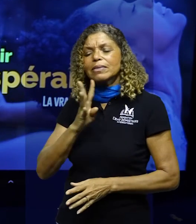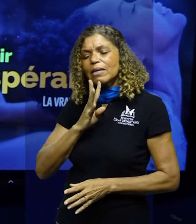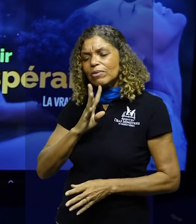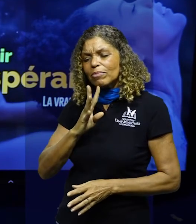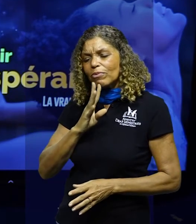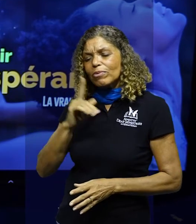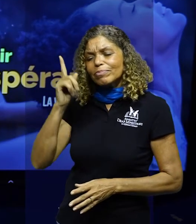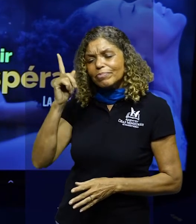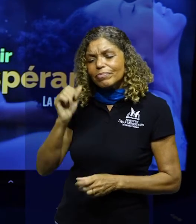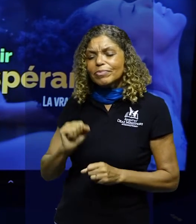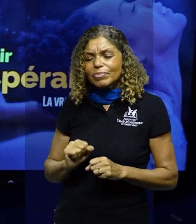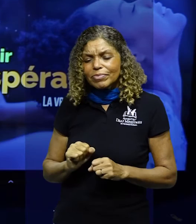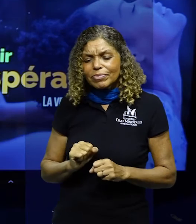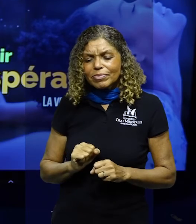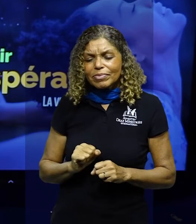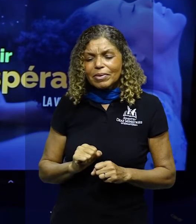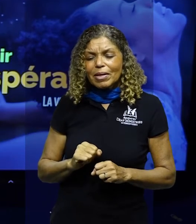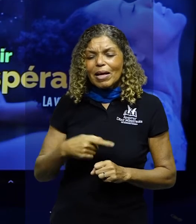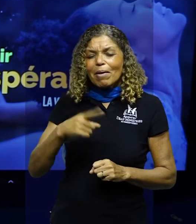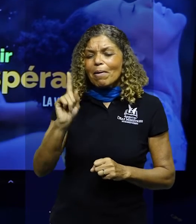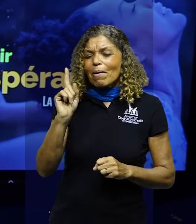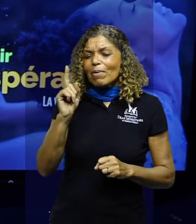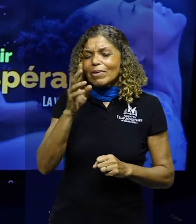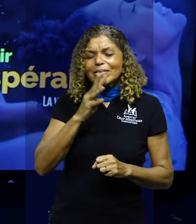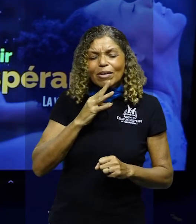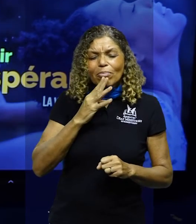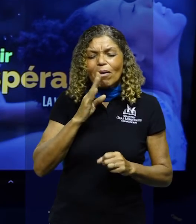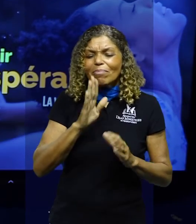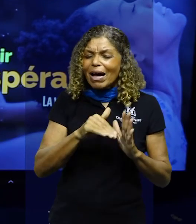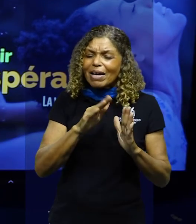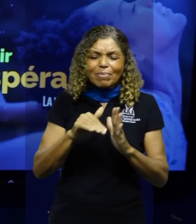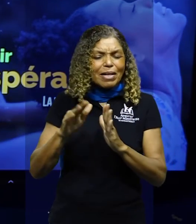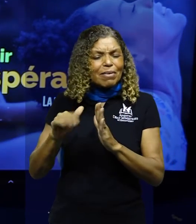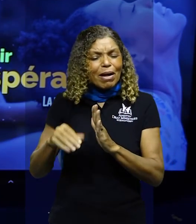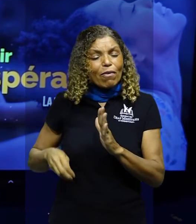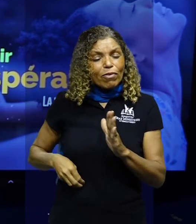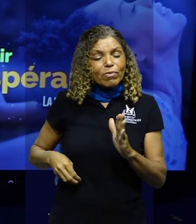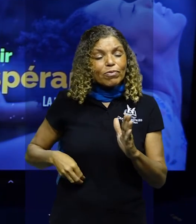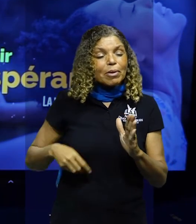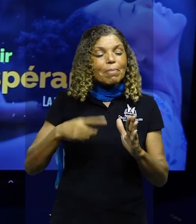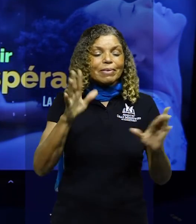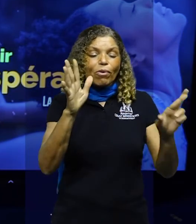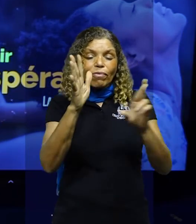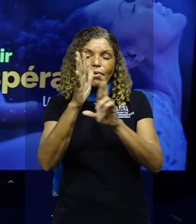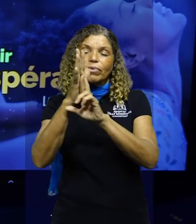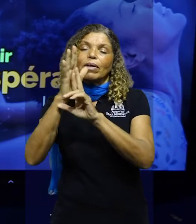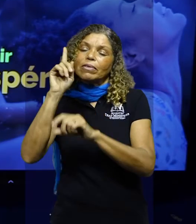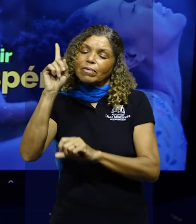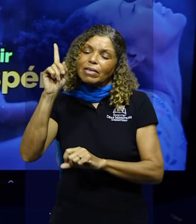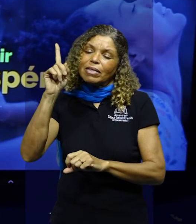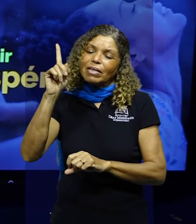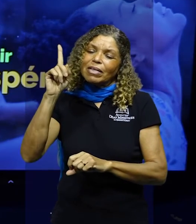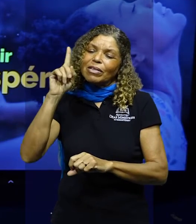qui s'est livré au mal. Mais quand il est revenu, Seigneur, il a pu bénéficier de ta grâce et de ton